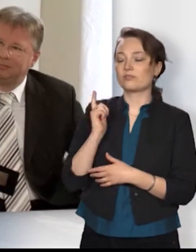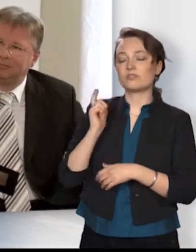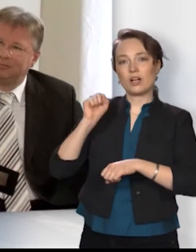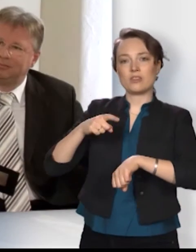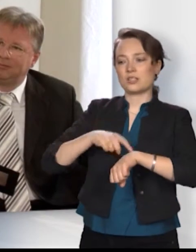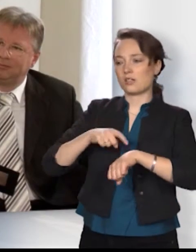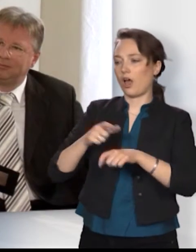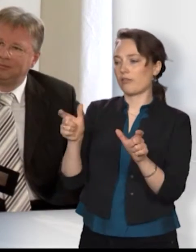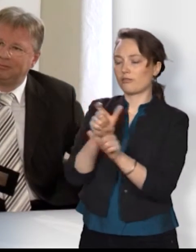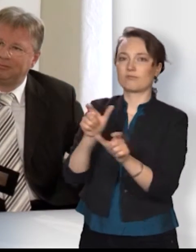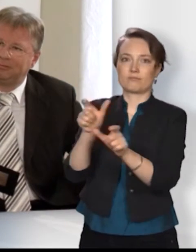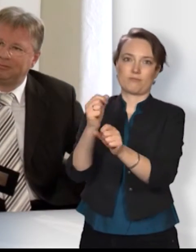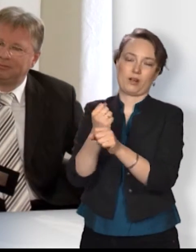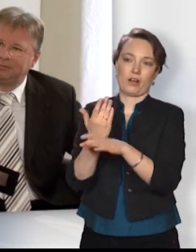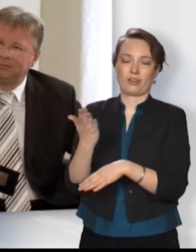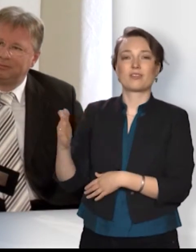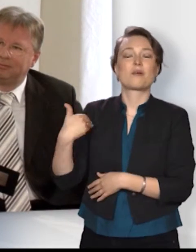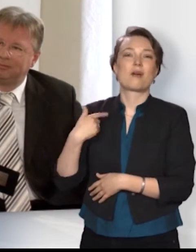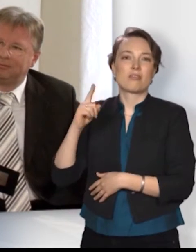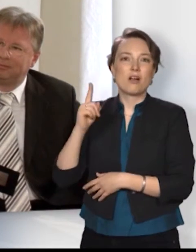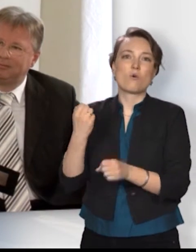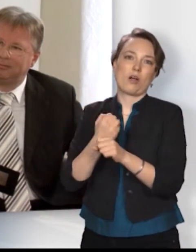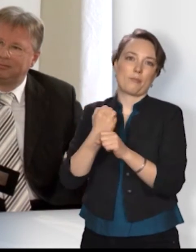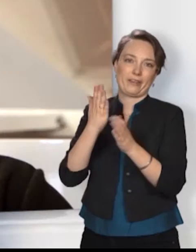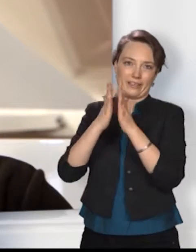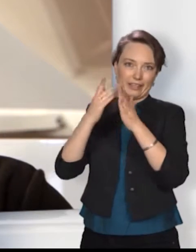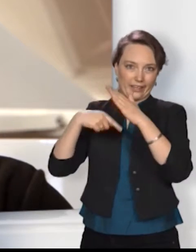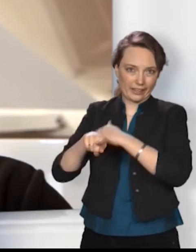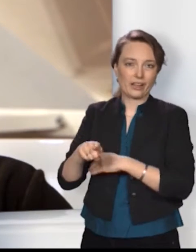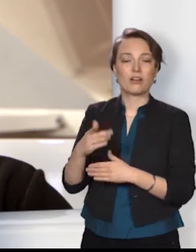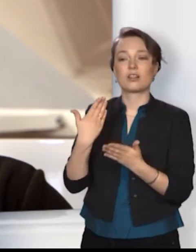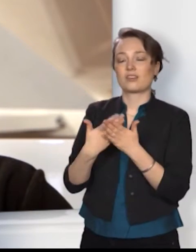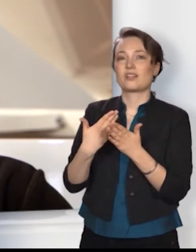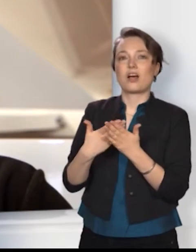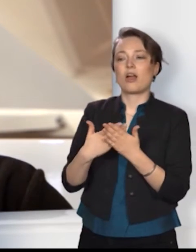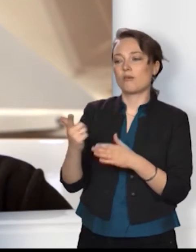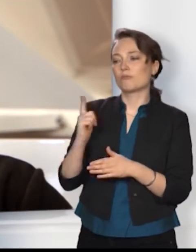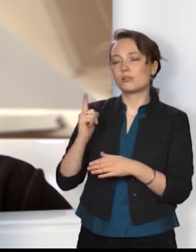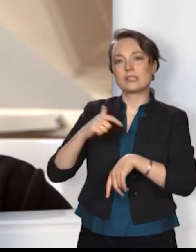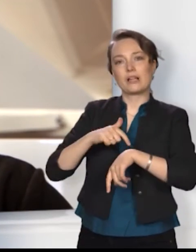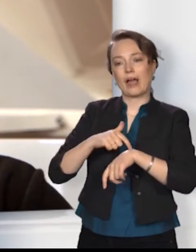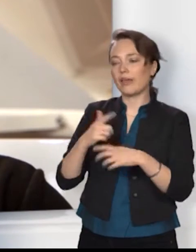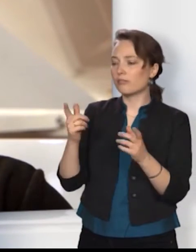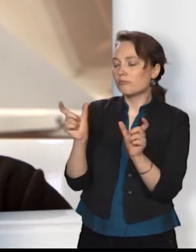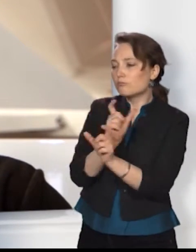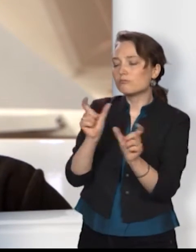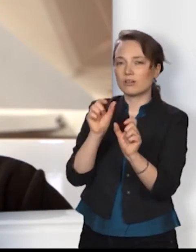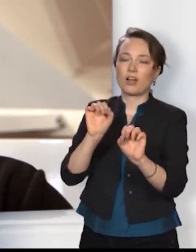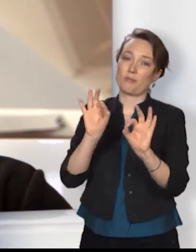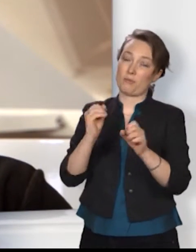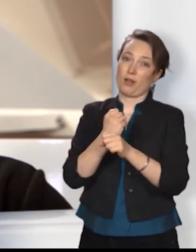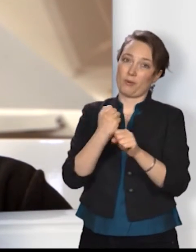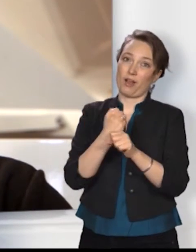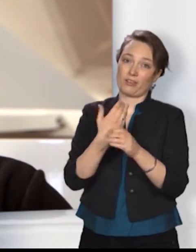Berufe, wo man sich Zeiten dann auch eben anders gestalten kann. Mein Mann ist auch im kirchlichen Dienst und da konnte man das